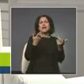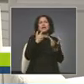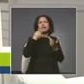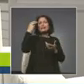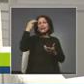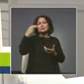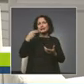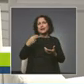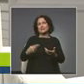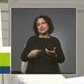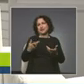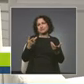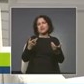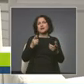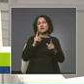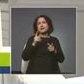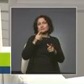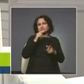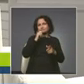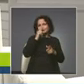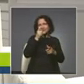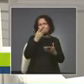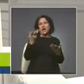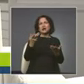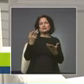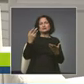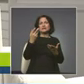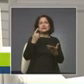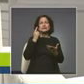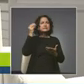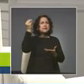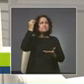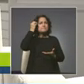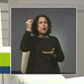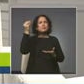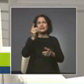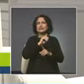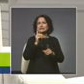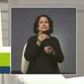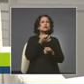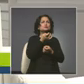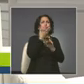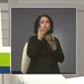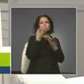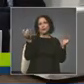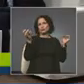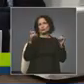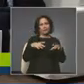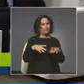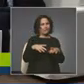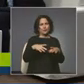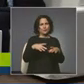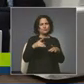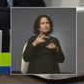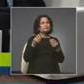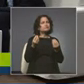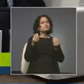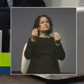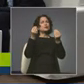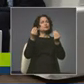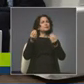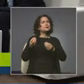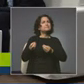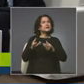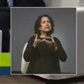И всичко това Карабашлиев е записал, за да се знае, да се помни, но да не се случва отново. Много добре е предал духа